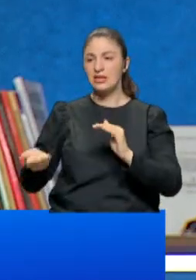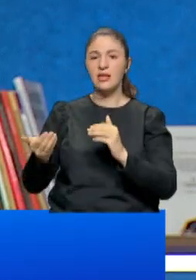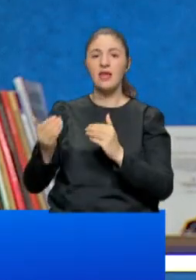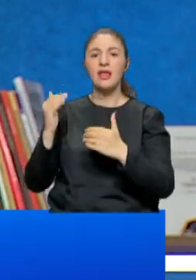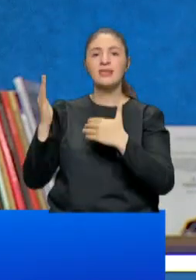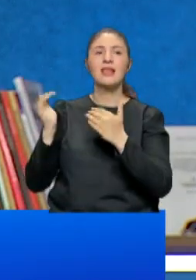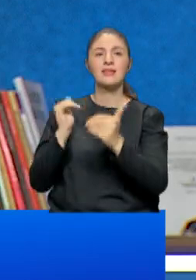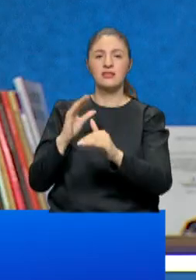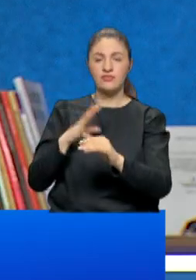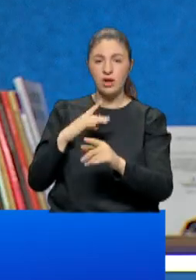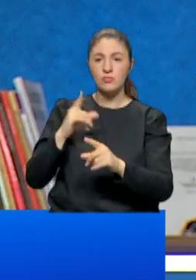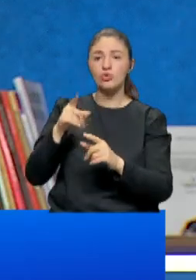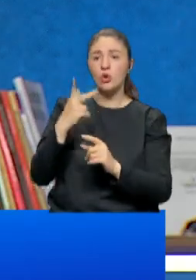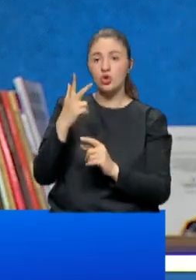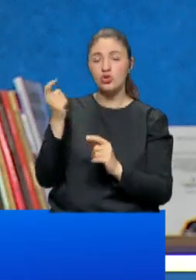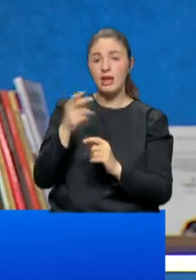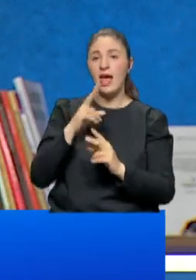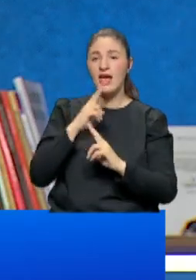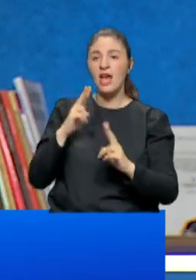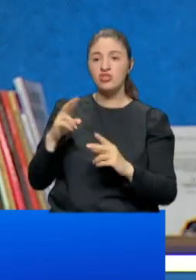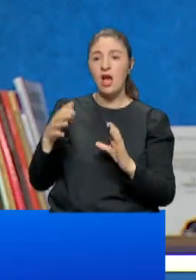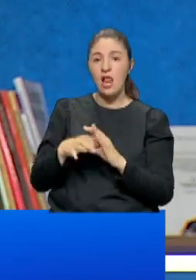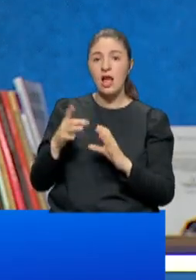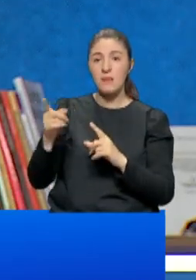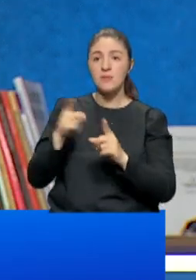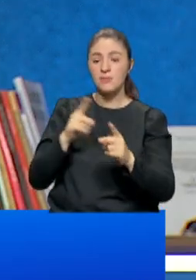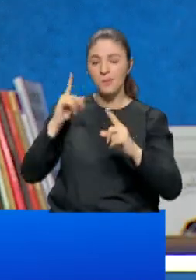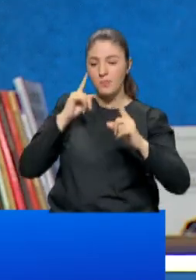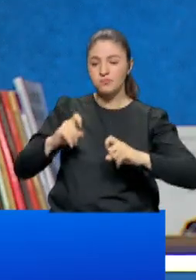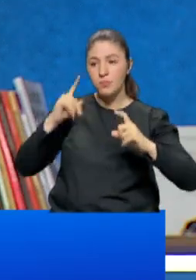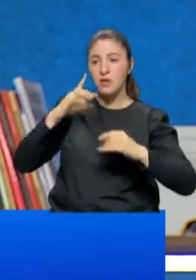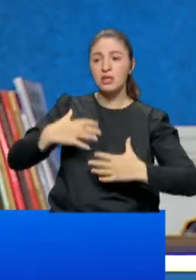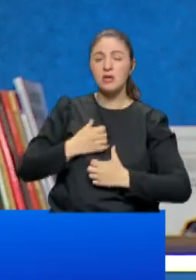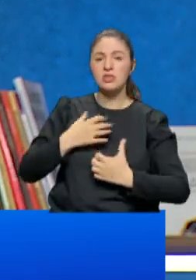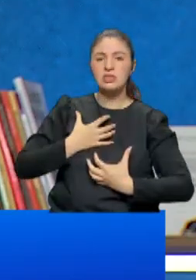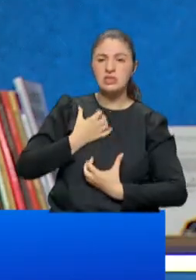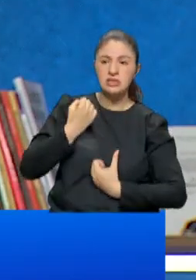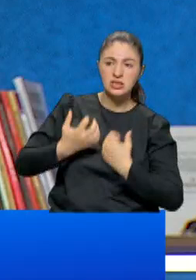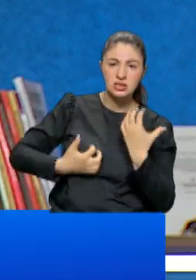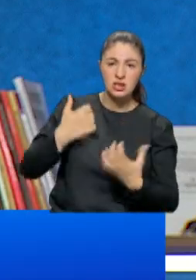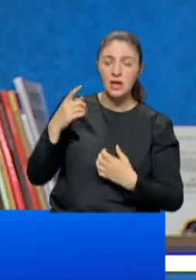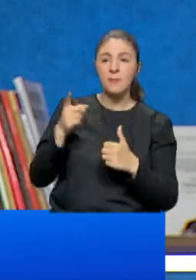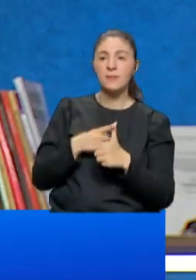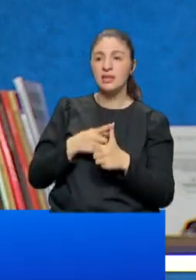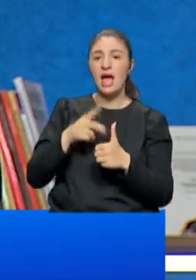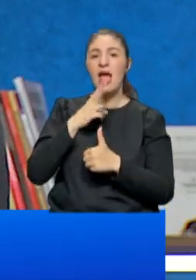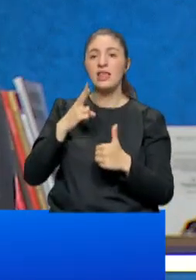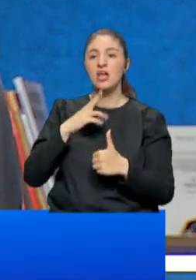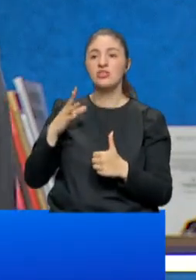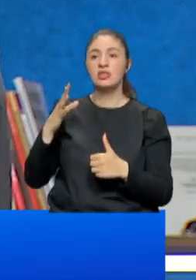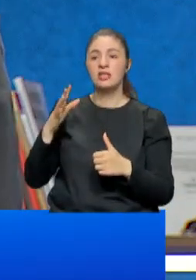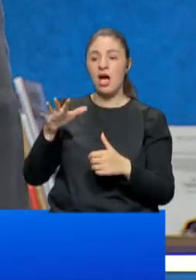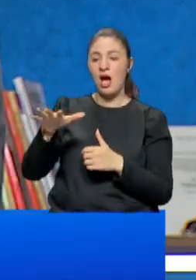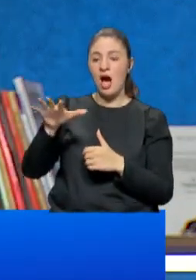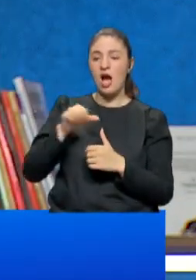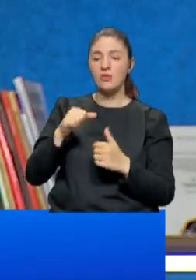Üzerinde şu anda dünyanın üç tane enerji ile ilgili birbiriyle çelişen krizle buluştu bir tanesi enerji arz